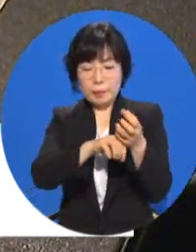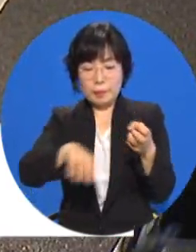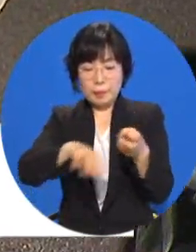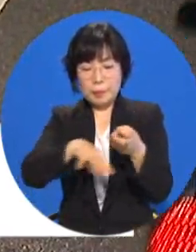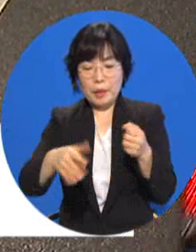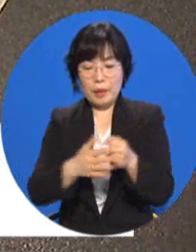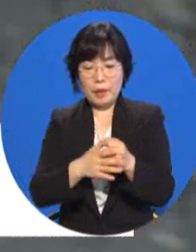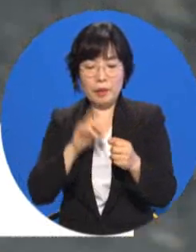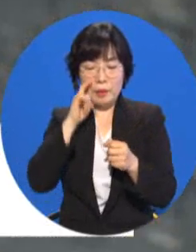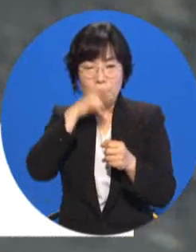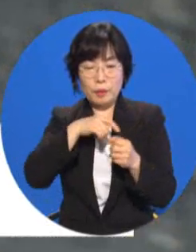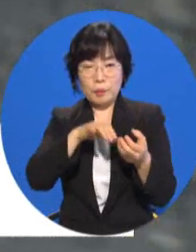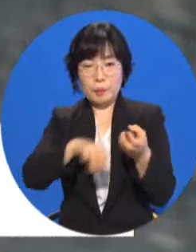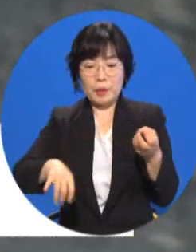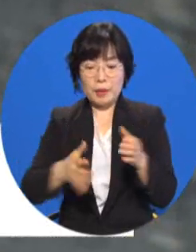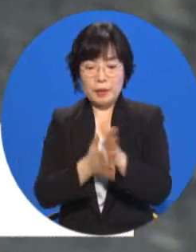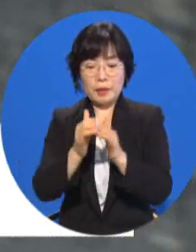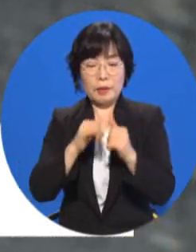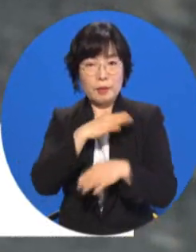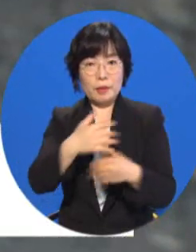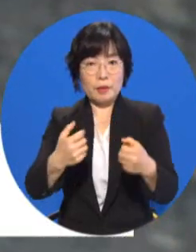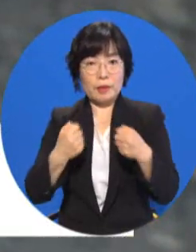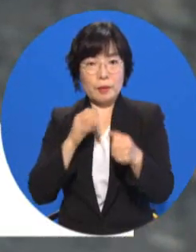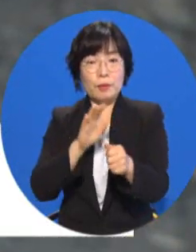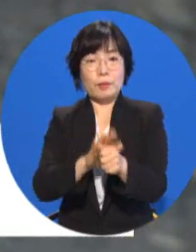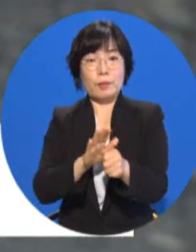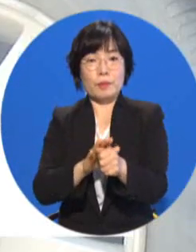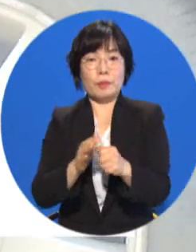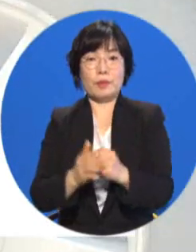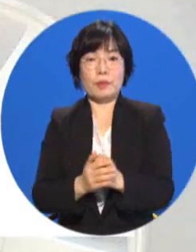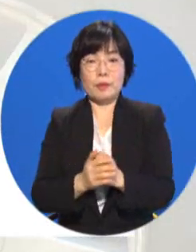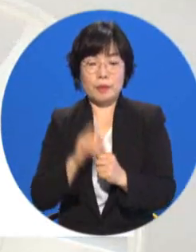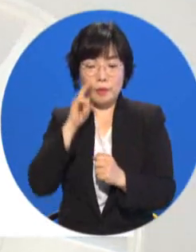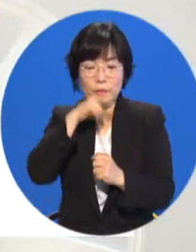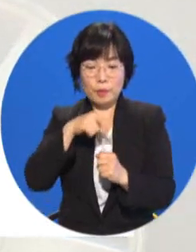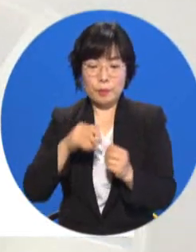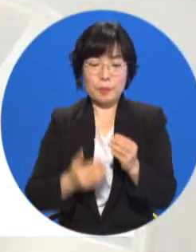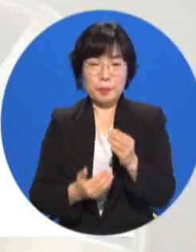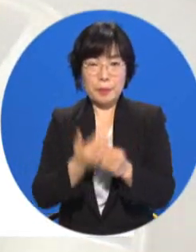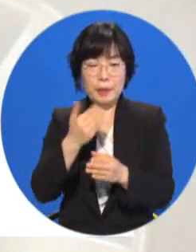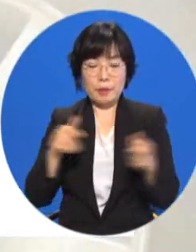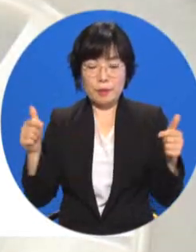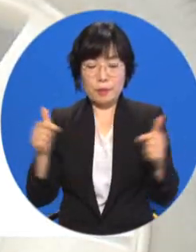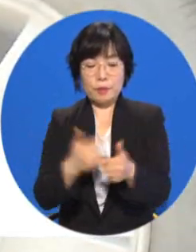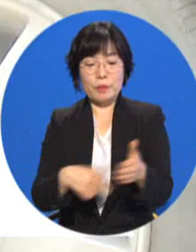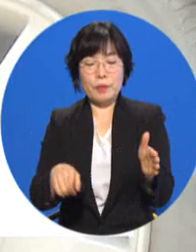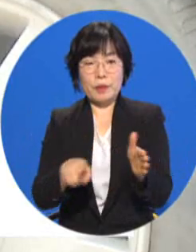배출되는 미세먼지로부터 시민의 건강을 보호하고 미세먼지 발생을